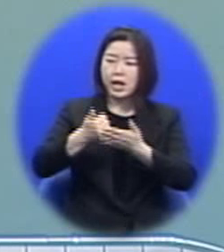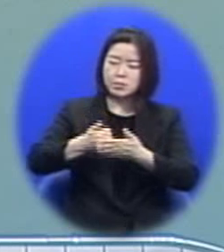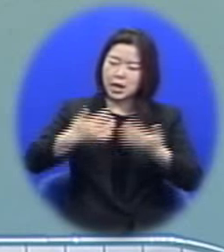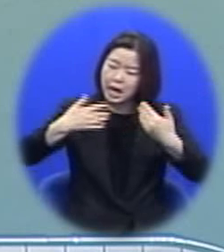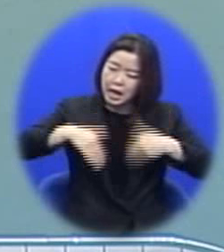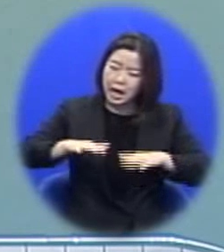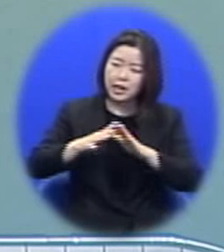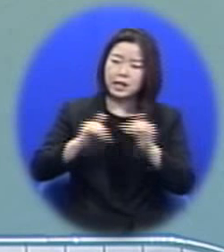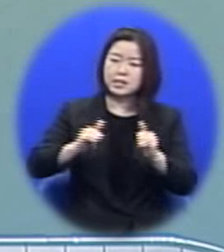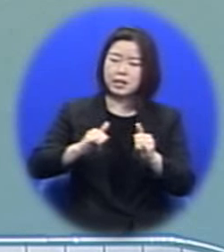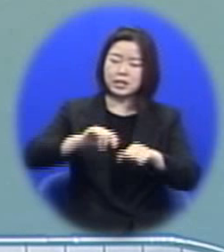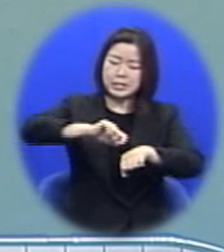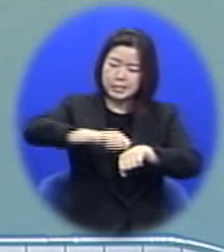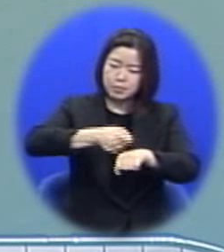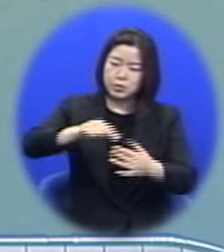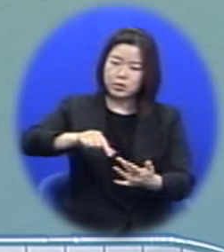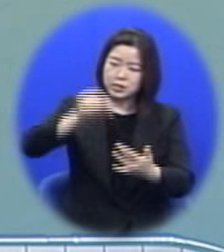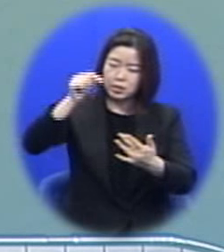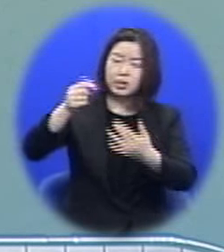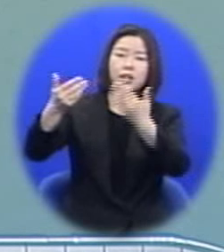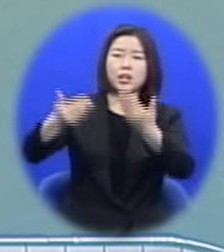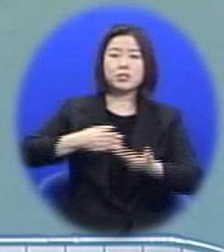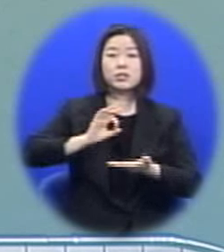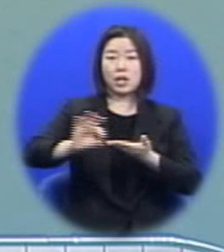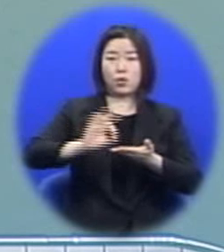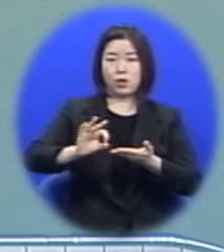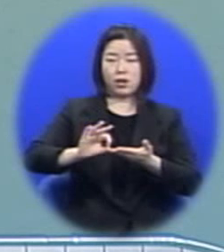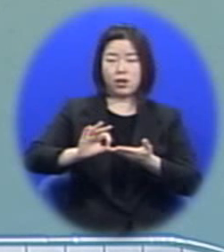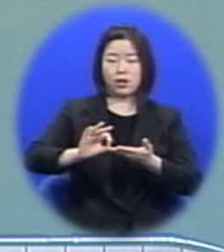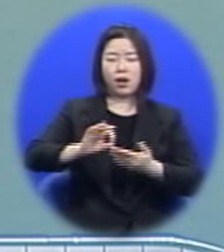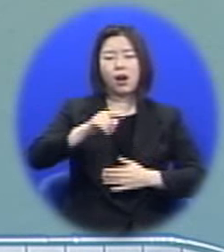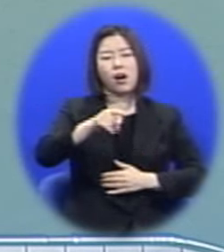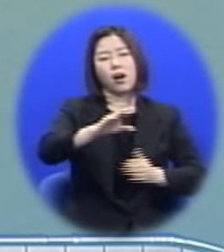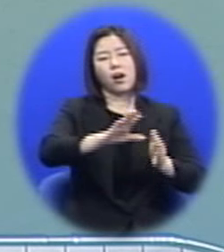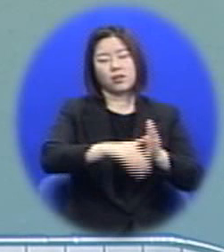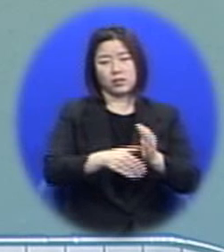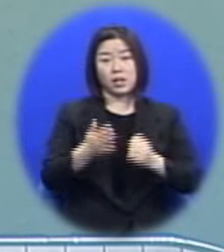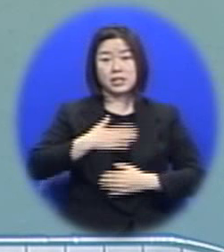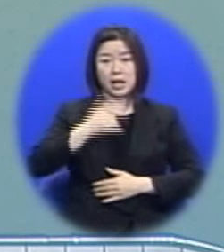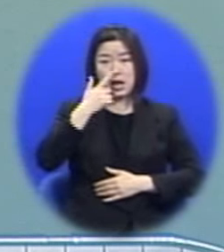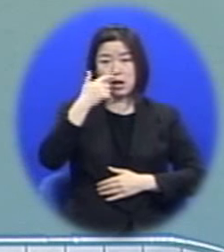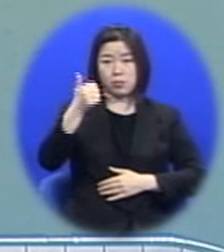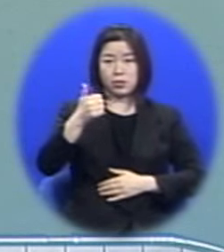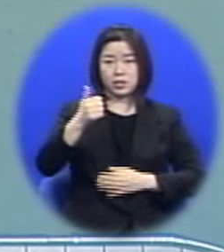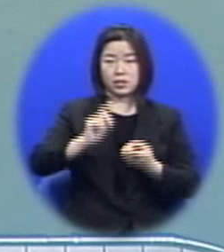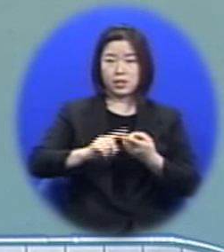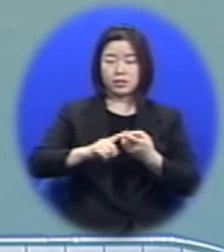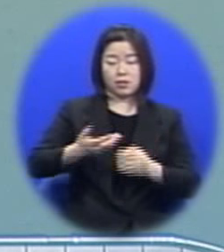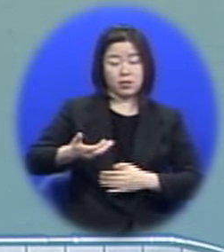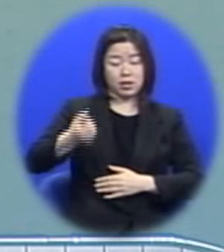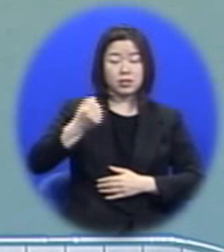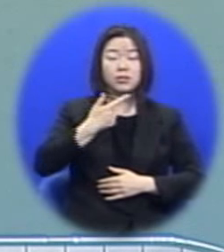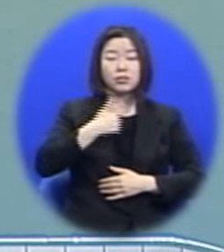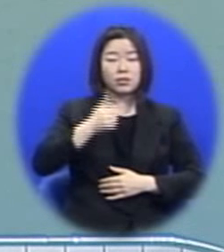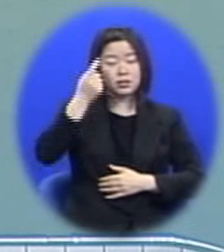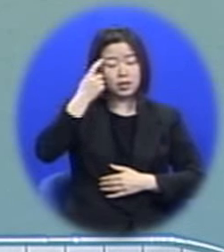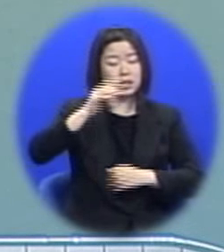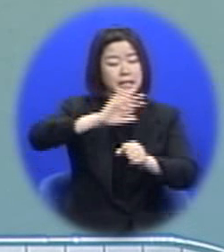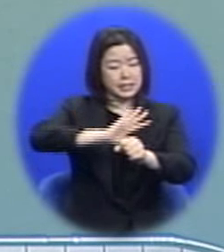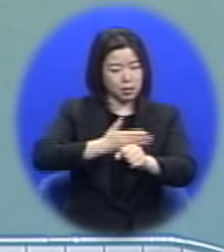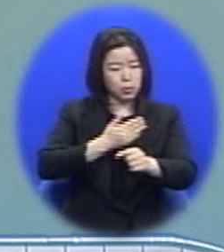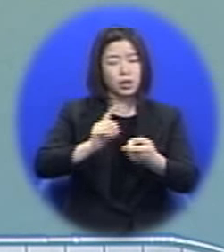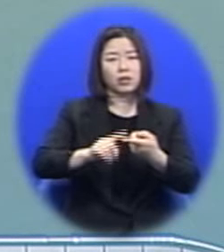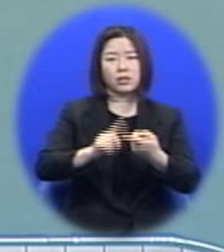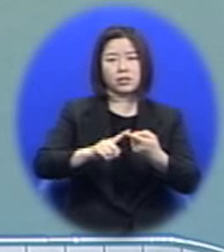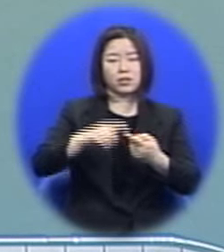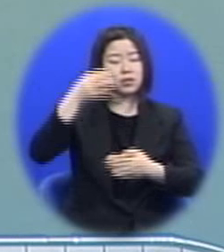들어 쓰신다. 제가 그때 저의 아버님에 대해서 가졌던 생각이 얼마나 잘못되었던 건가 하는 걸